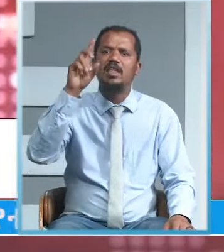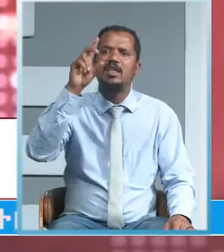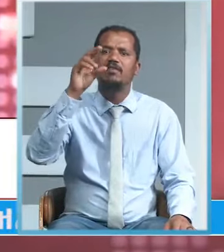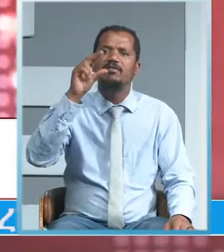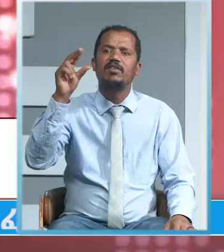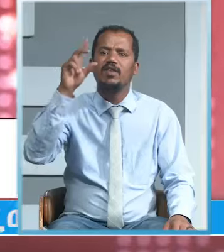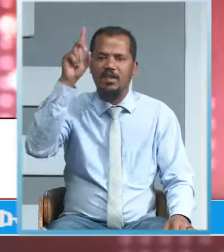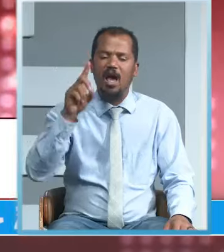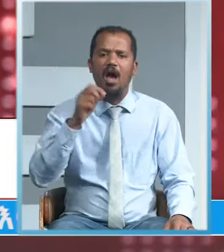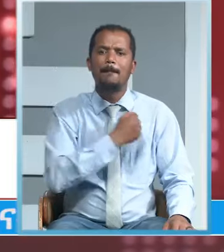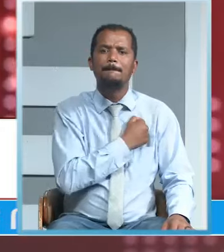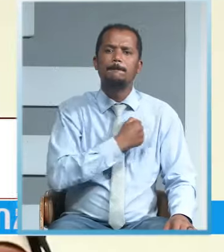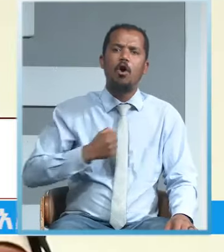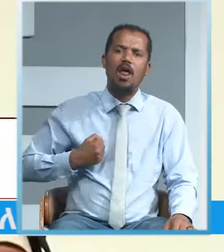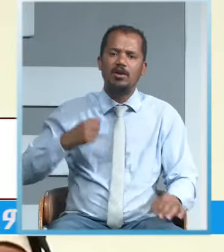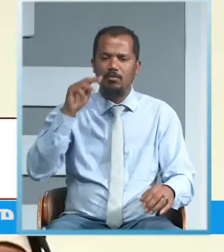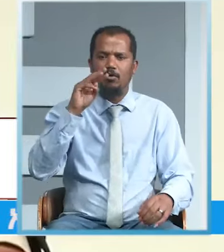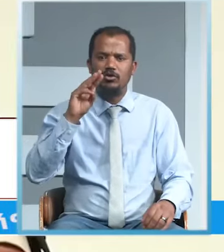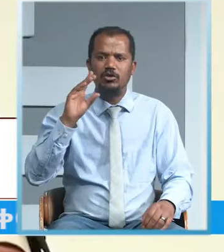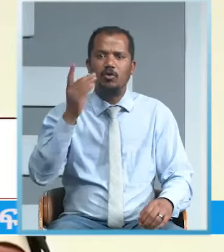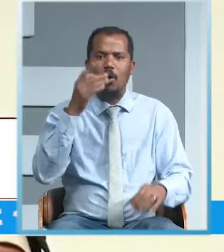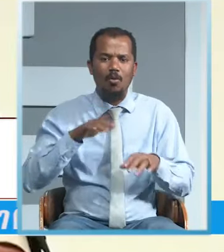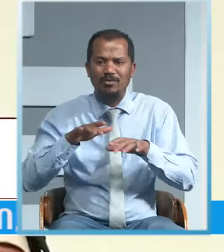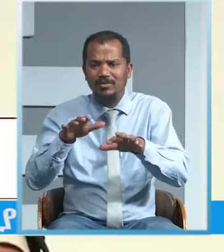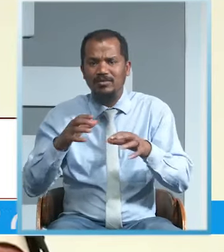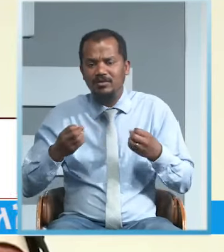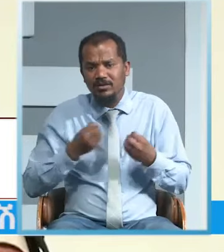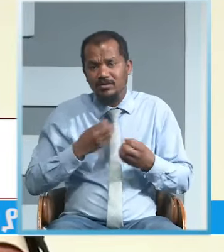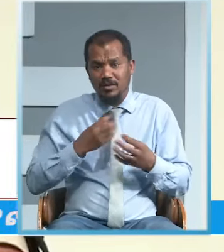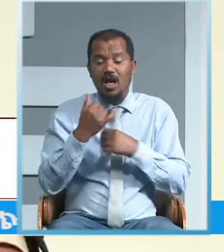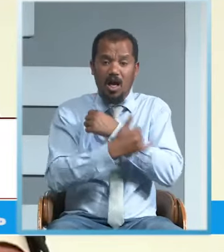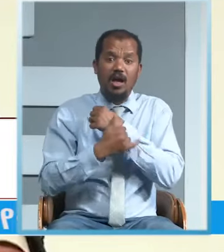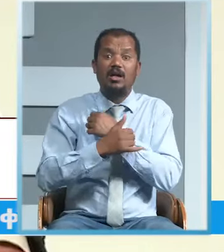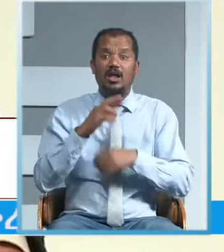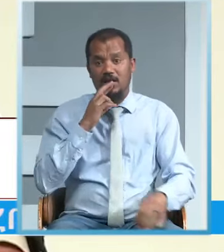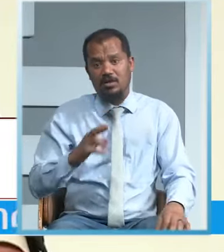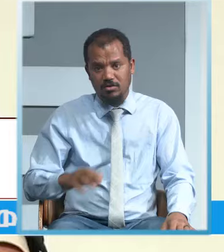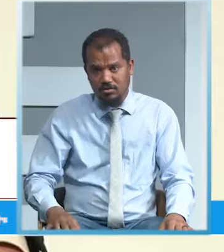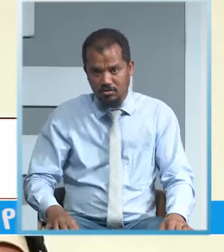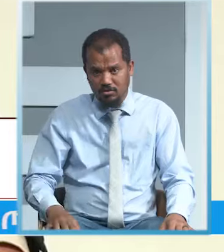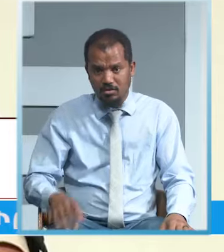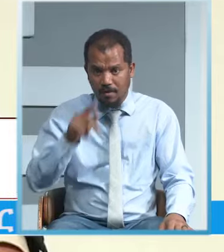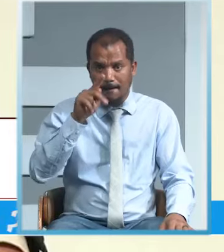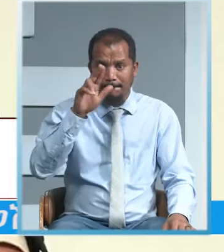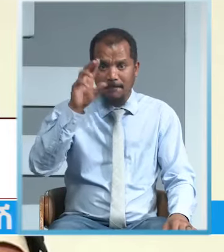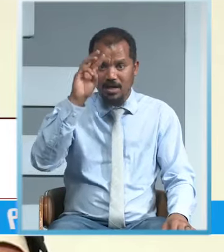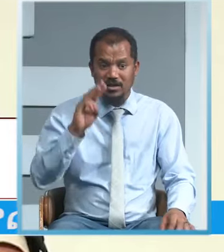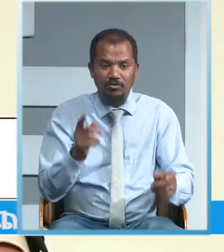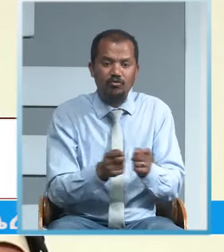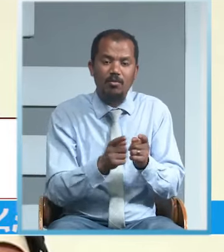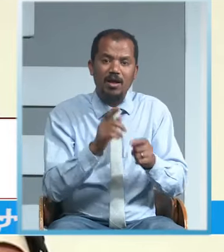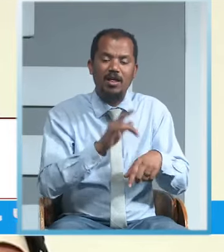እና ፖላንድ የሞስኮ ወረራ ስጋት ውስጥ የከተተቻቸው ሀገራት ናቸው። በፓሪሱ ጉባኤ ላይ